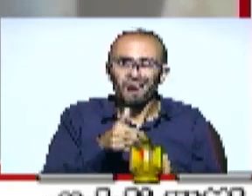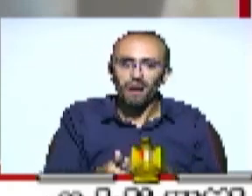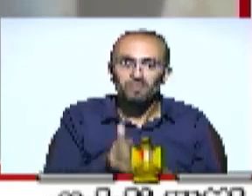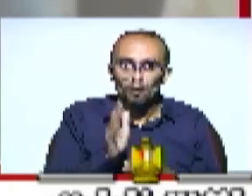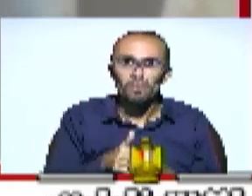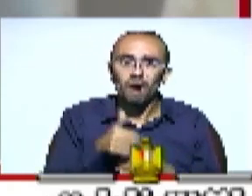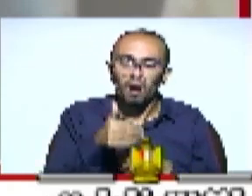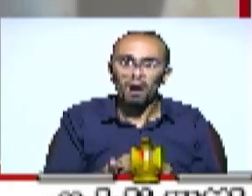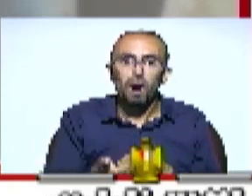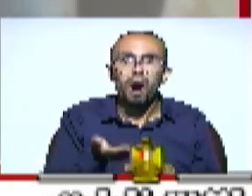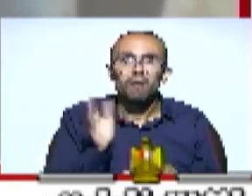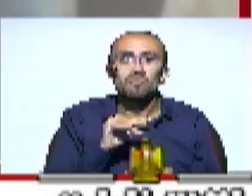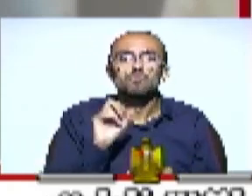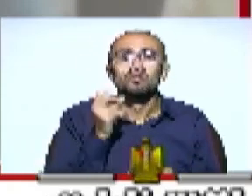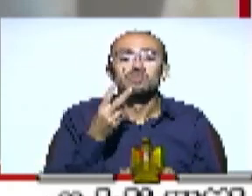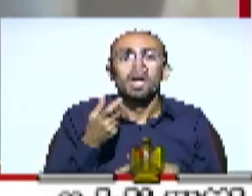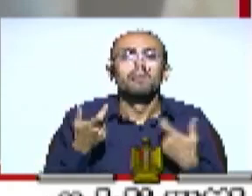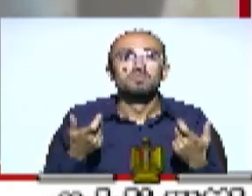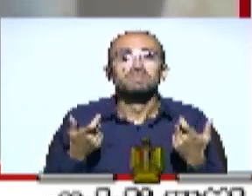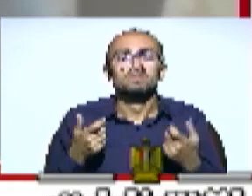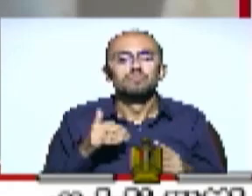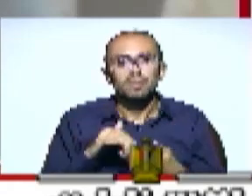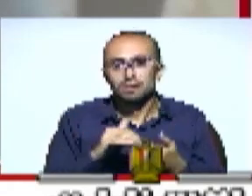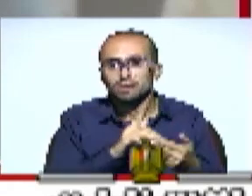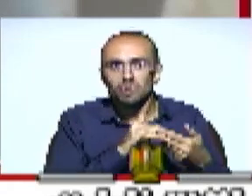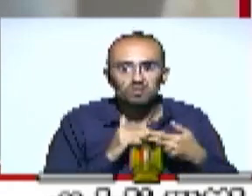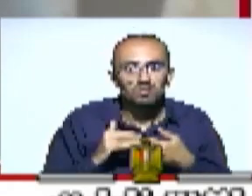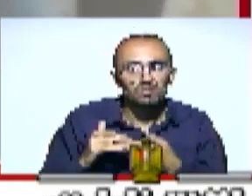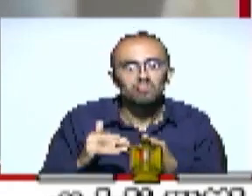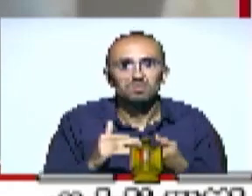بالليل كمان، يعني اكتر من 12 ساعة قاعدين